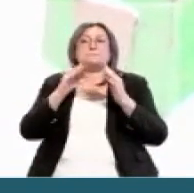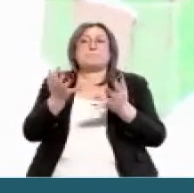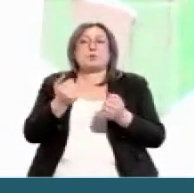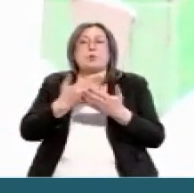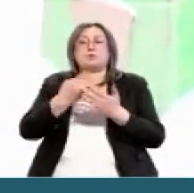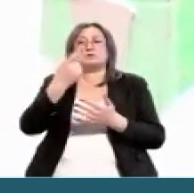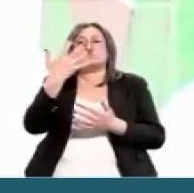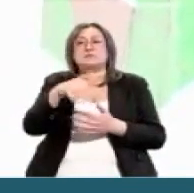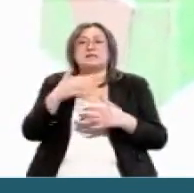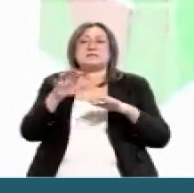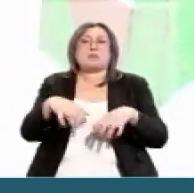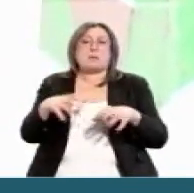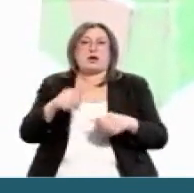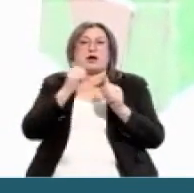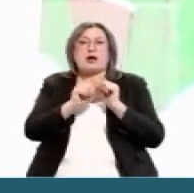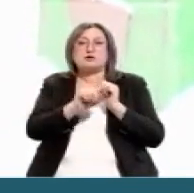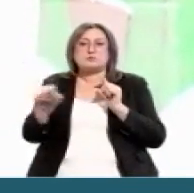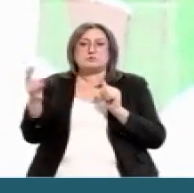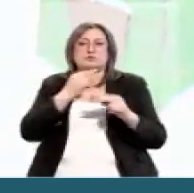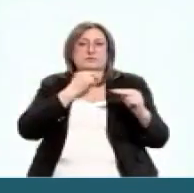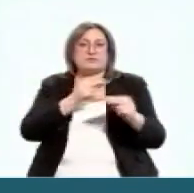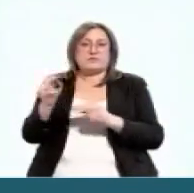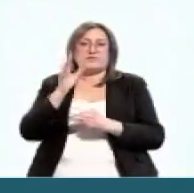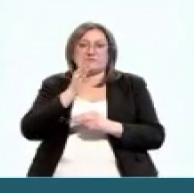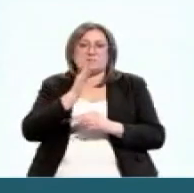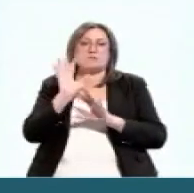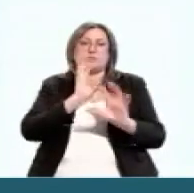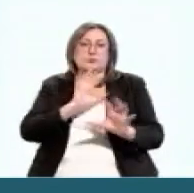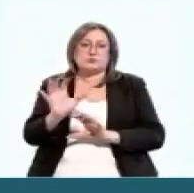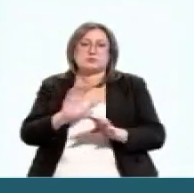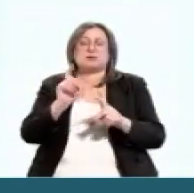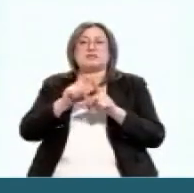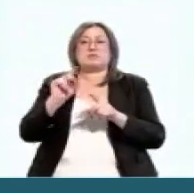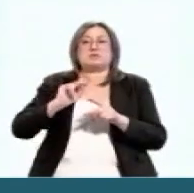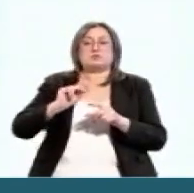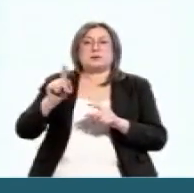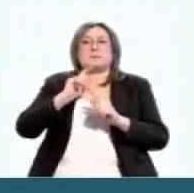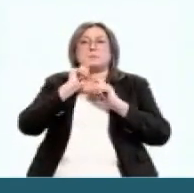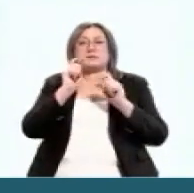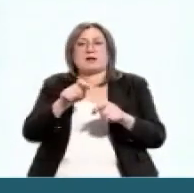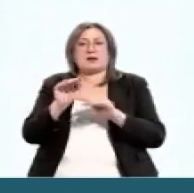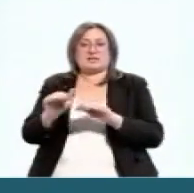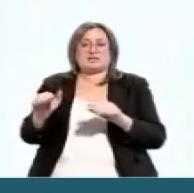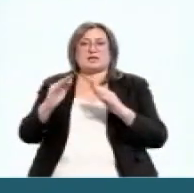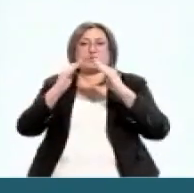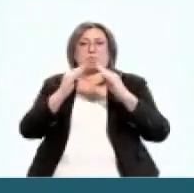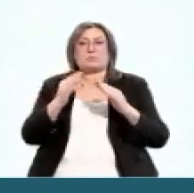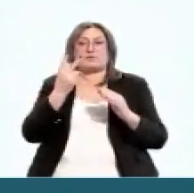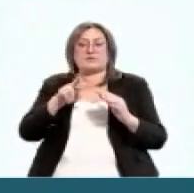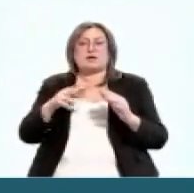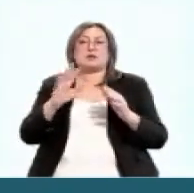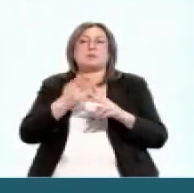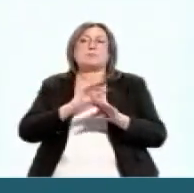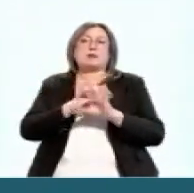порядка 150 собак, и каждому нужно уделить время, позаботиться. По словам сотрудников, подарок учеников в виде новой будки стал